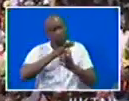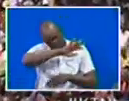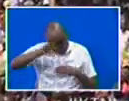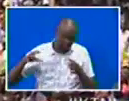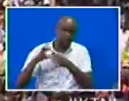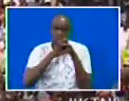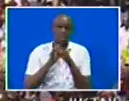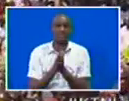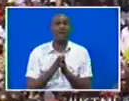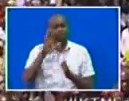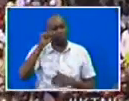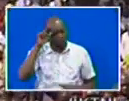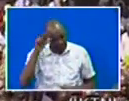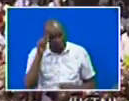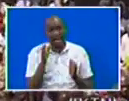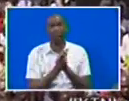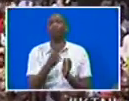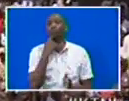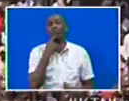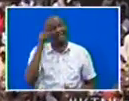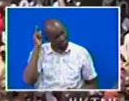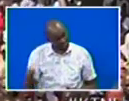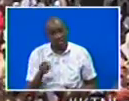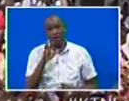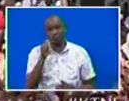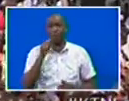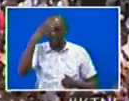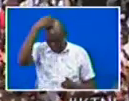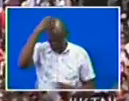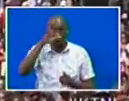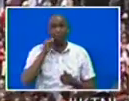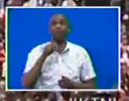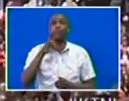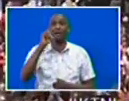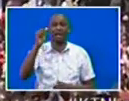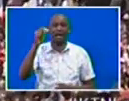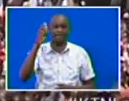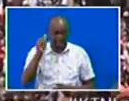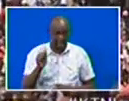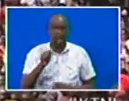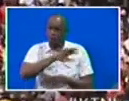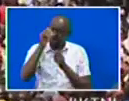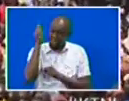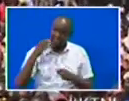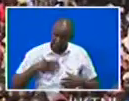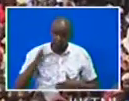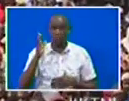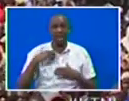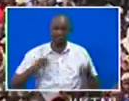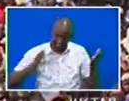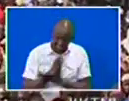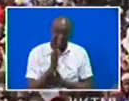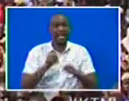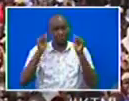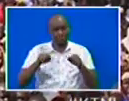mahali, kutoka Mombasa mpaka Turkana, kutoka Lamu mpaka Malaba. Kila Mkenya atakuwa na haki na uwezo